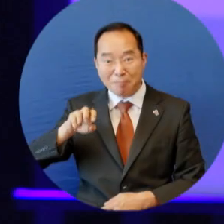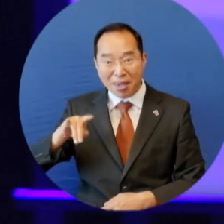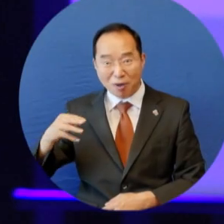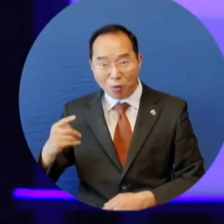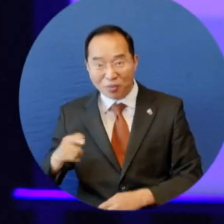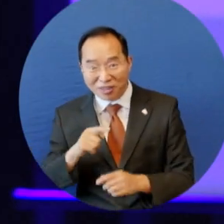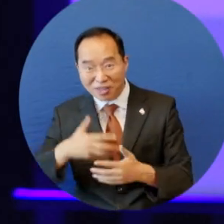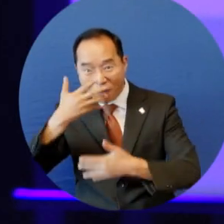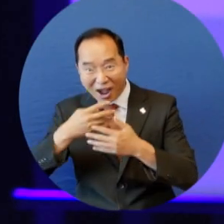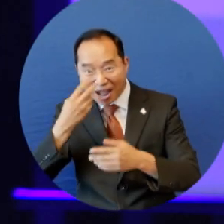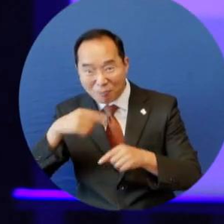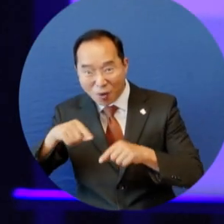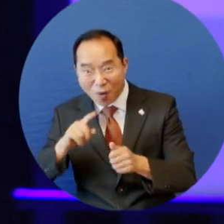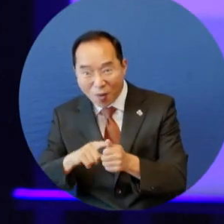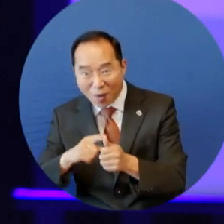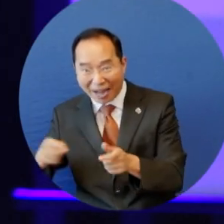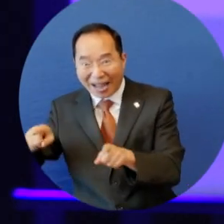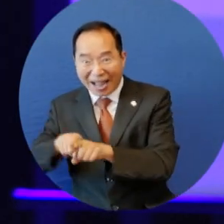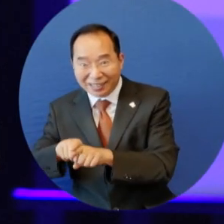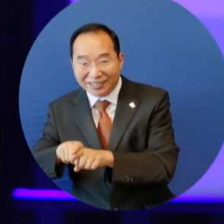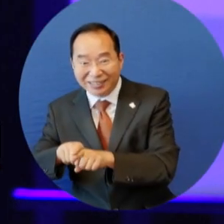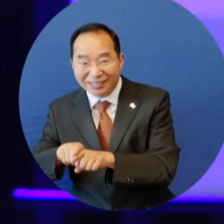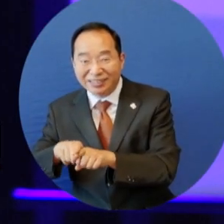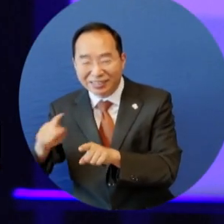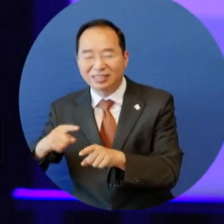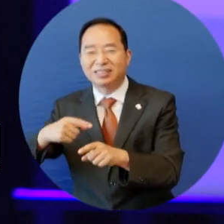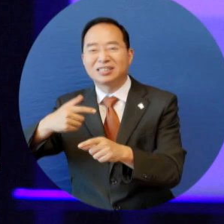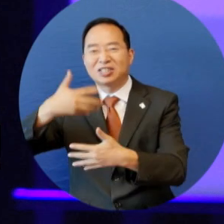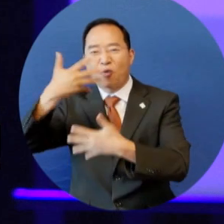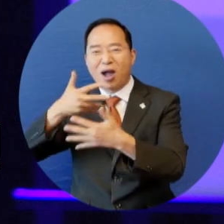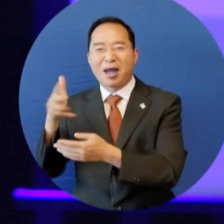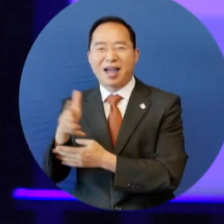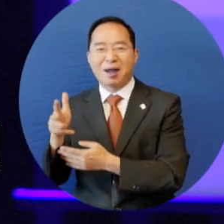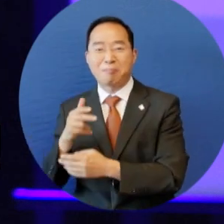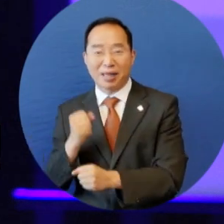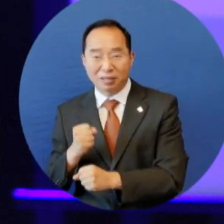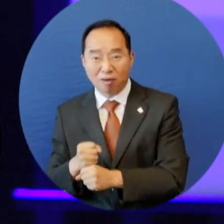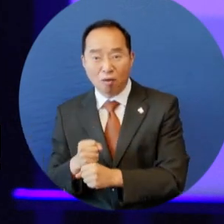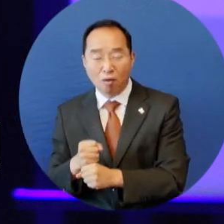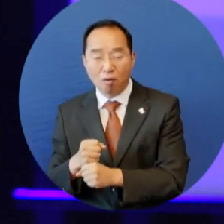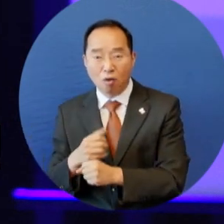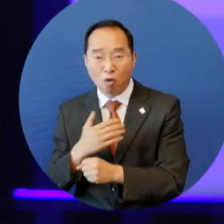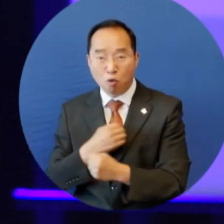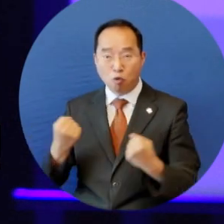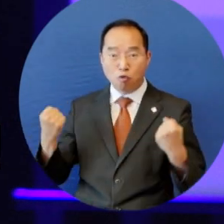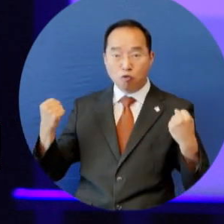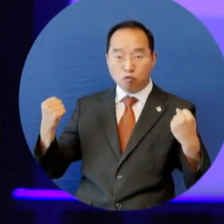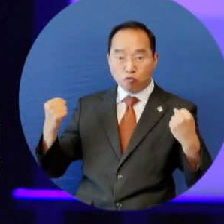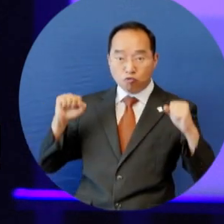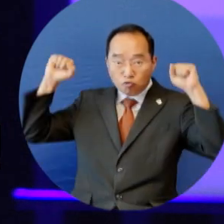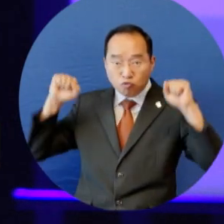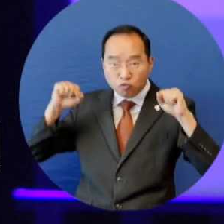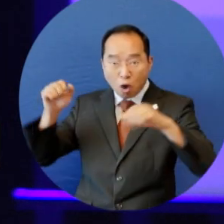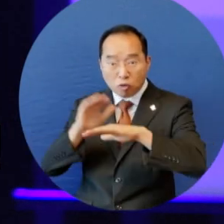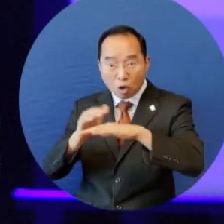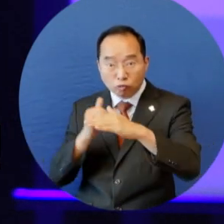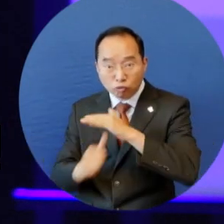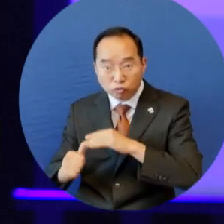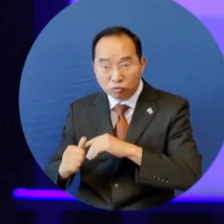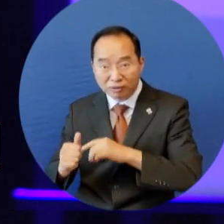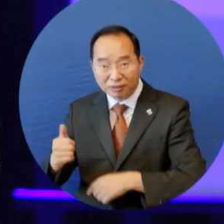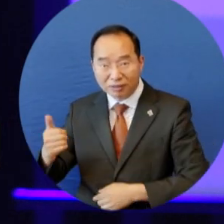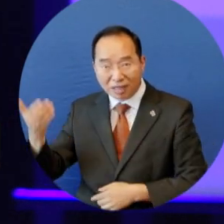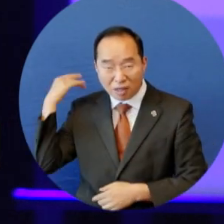만들었습니다. 이 게임 체인저스는 운동선수들의 실제 채식으로 식단을 바꾸는 사례들을 소개하고